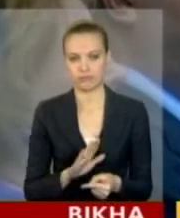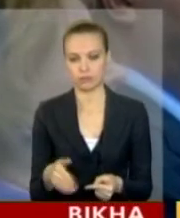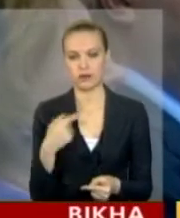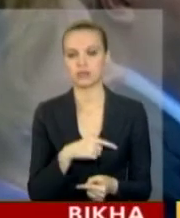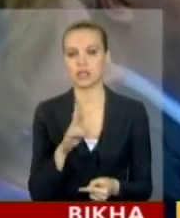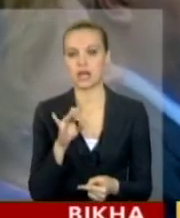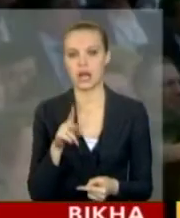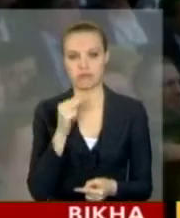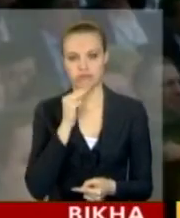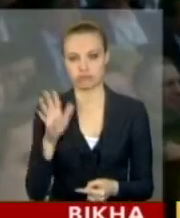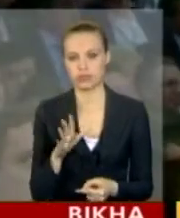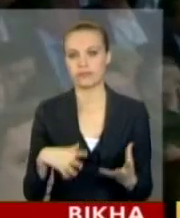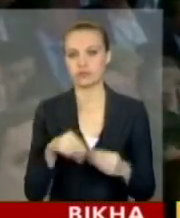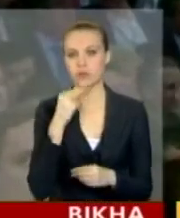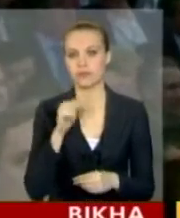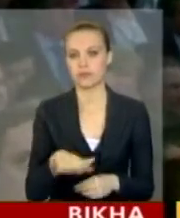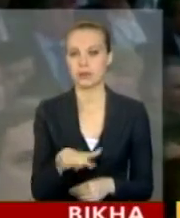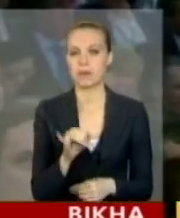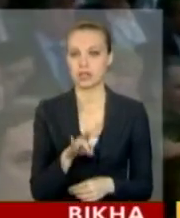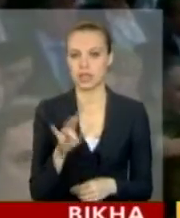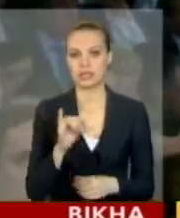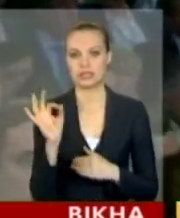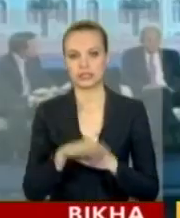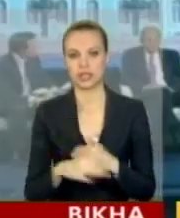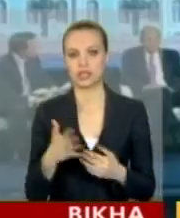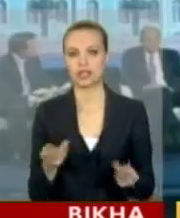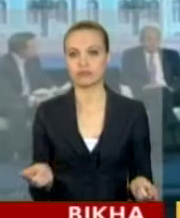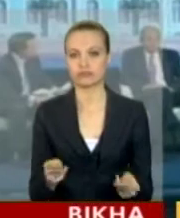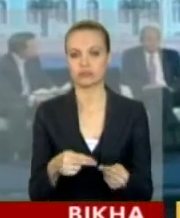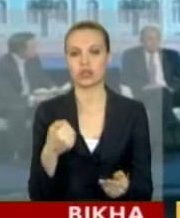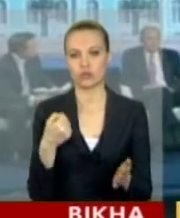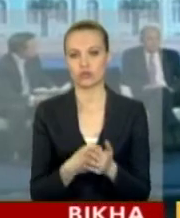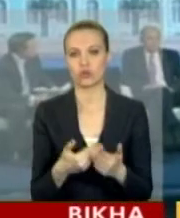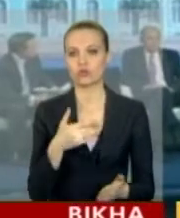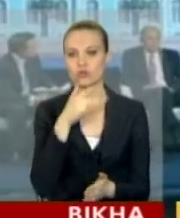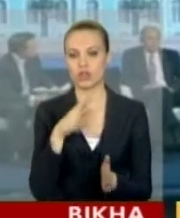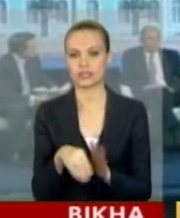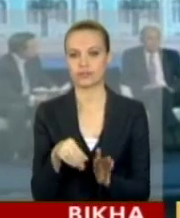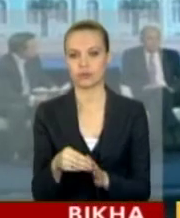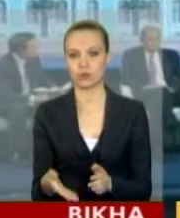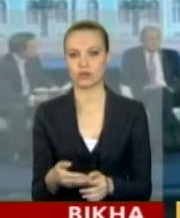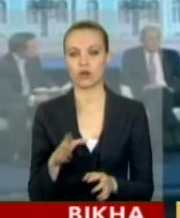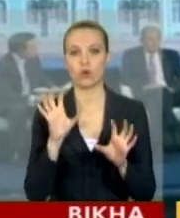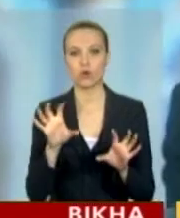кризи непричетний в усьому винні Майдан із захід який підштовхнули Київ дочасних виборів